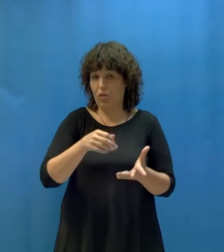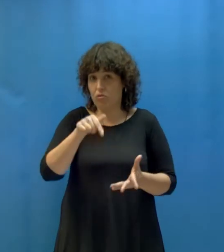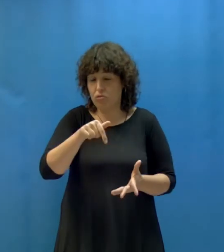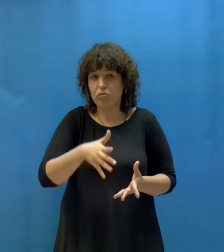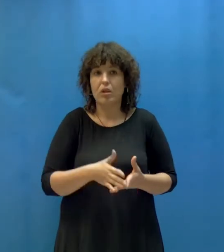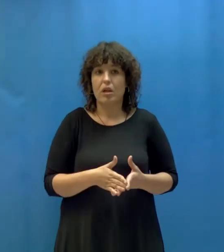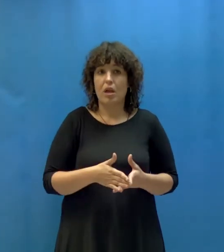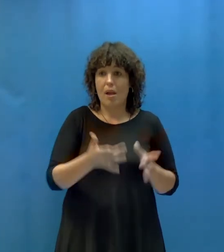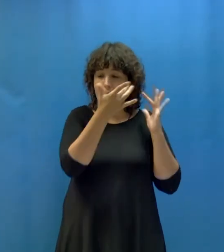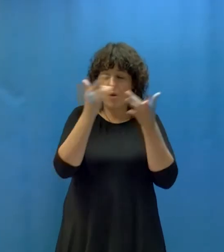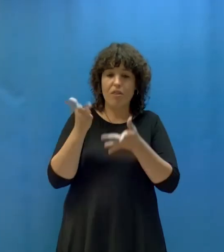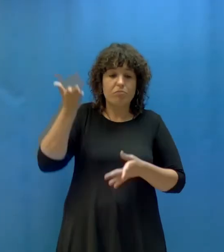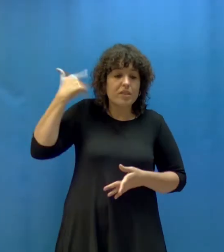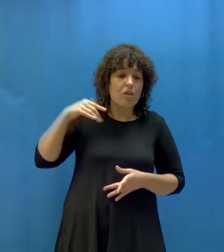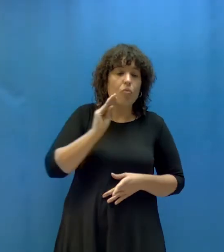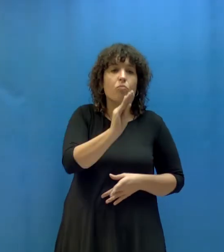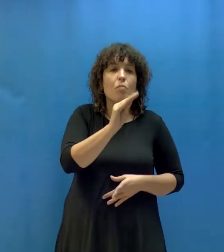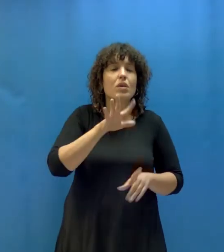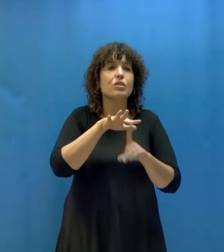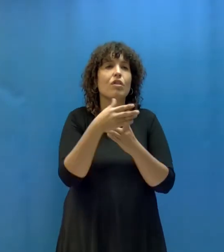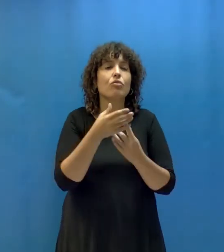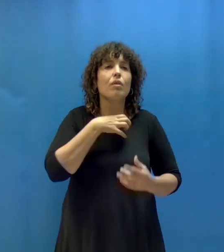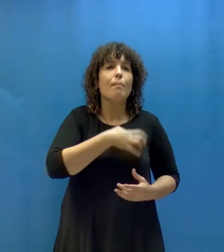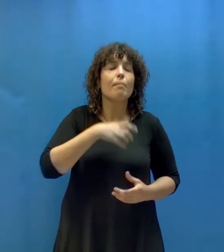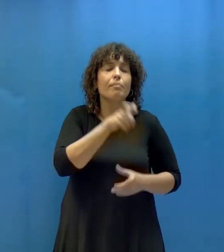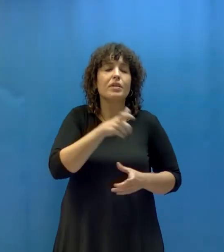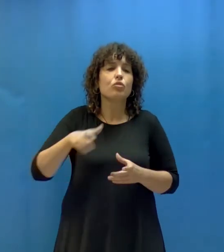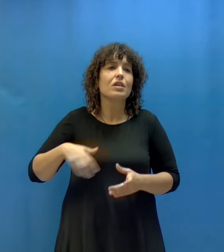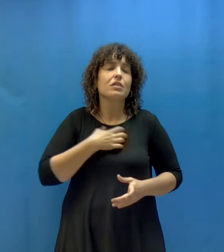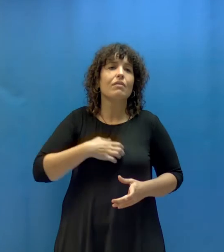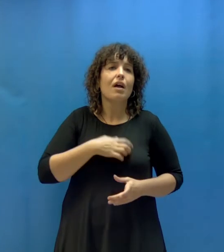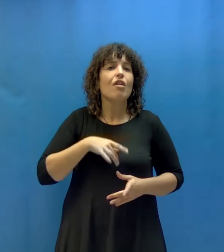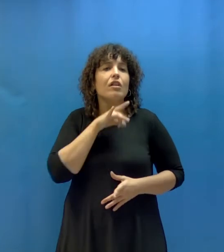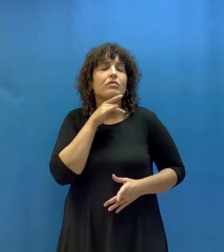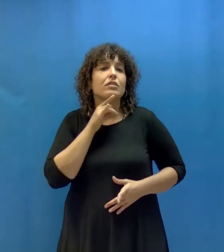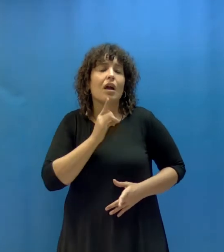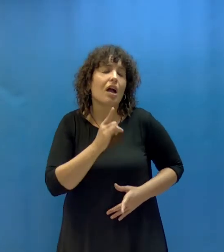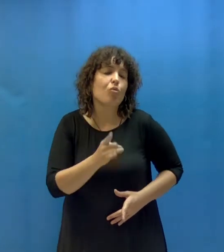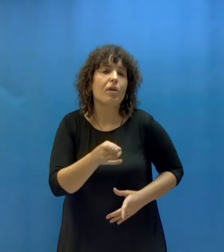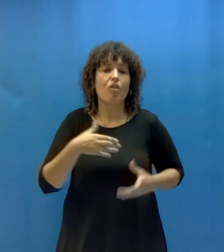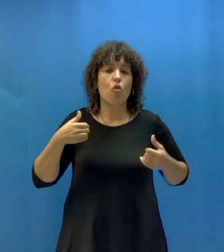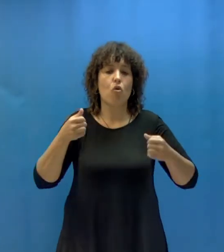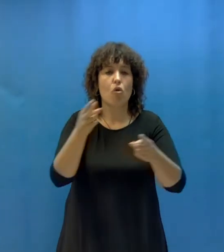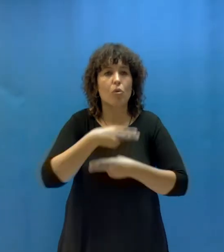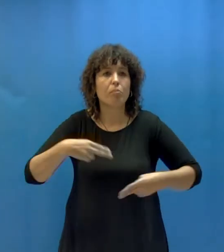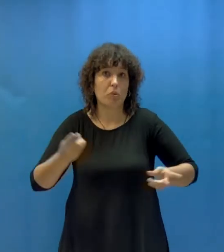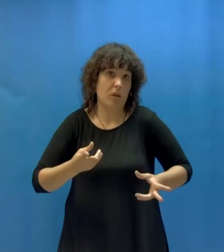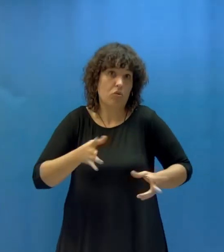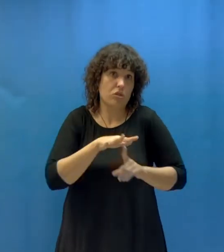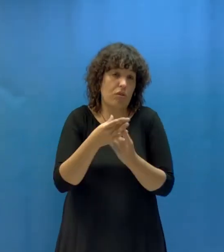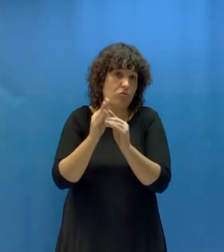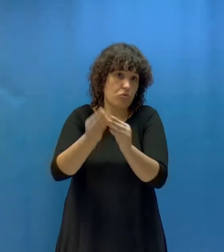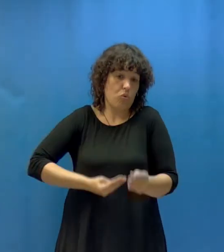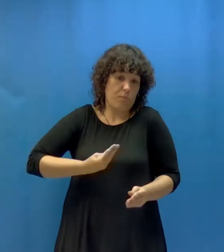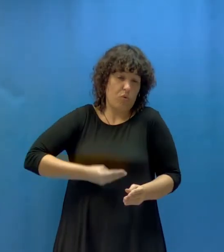vam preguntar per la situació dels treballadors que fan el manteniment de l'enllumenat públic de la ciutat. Com ja vam explicar en aquella ocasió, ens preocupava que cada vegada que